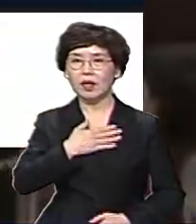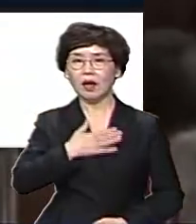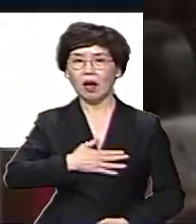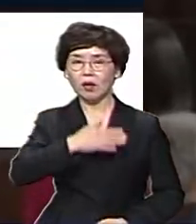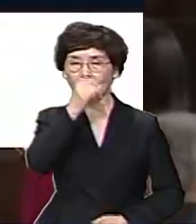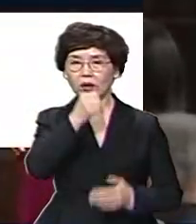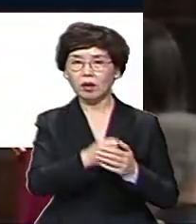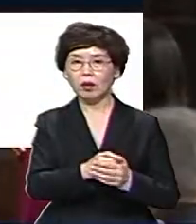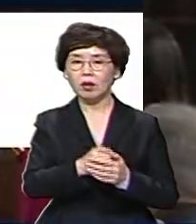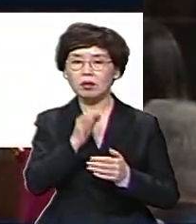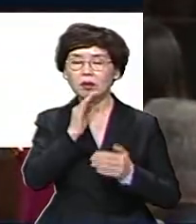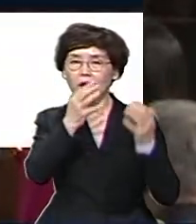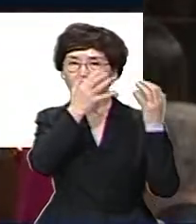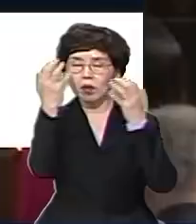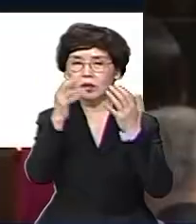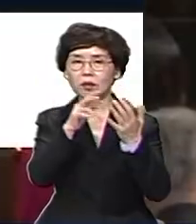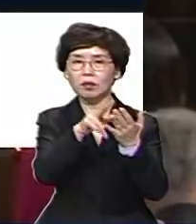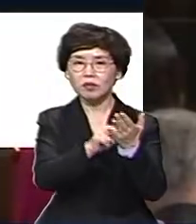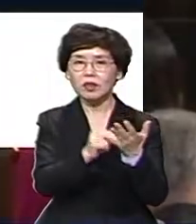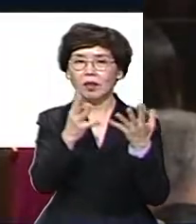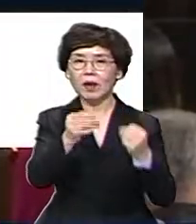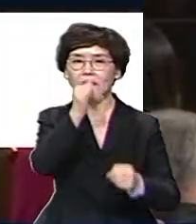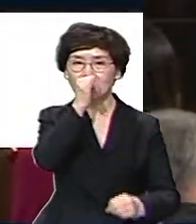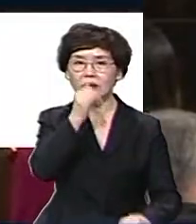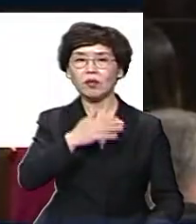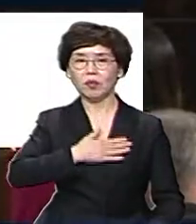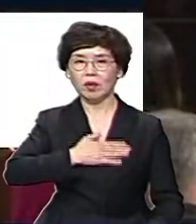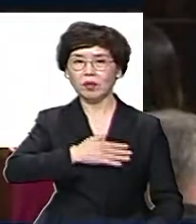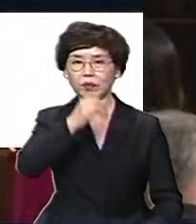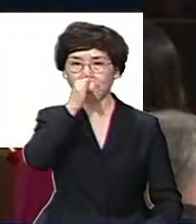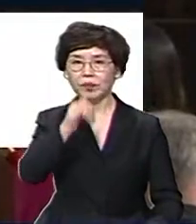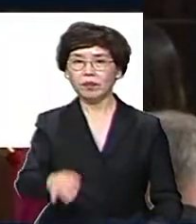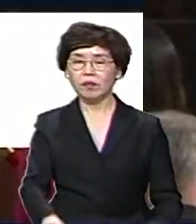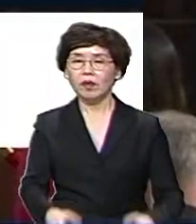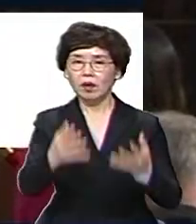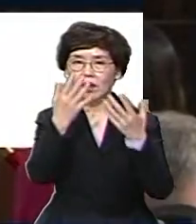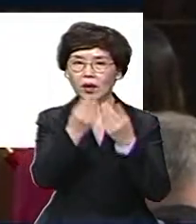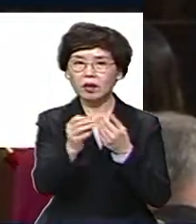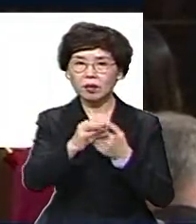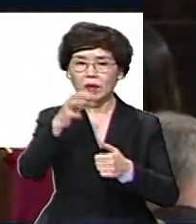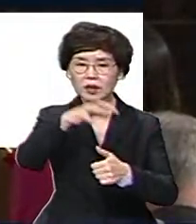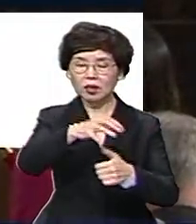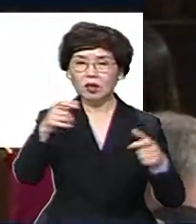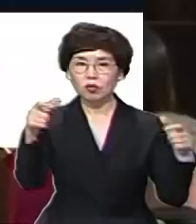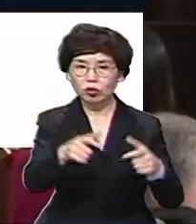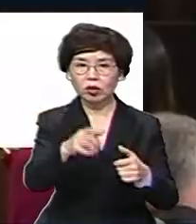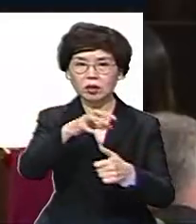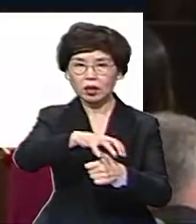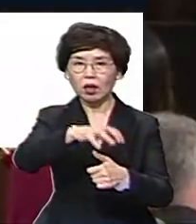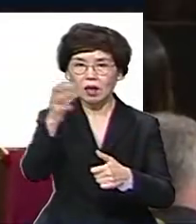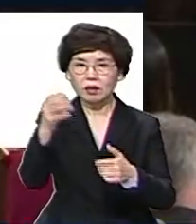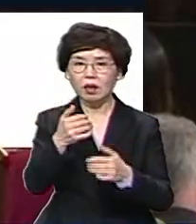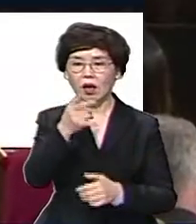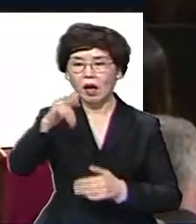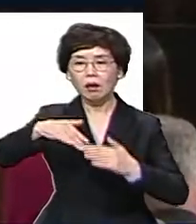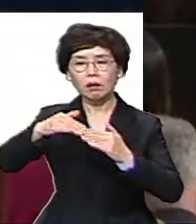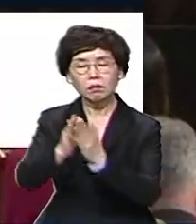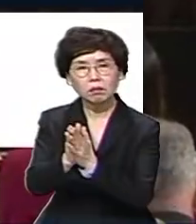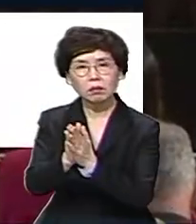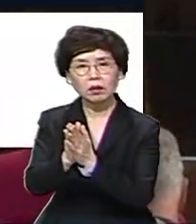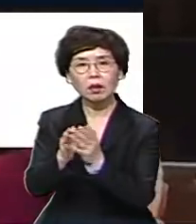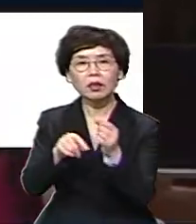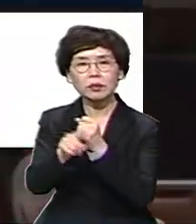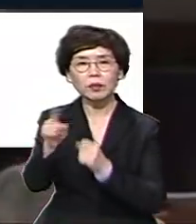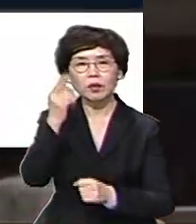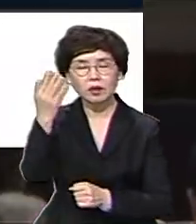As we know, I mean, 저희가 알기로는 정말로 복잡한 이슈들이 많이 있었다라고 알고 있습니다. 예를 들어 세제 완화, 제재 해제